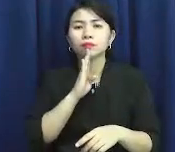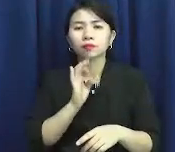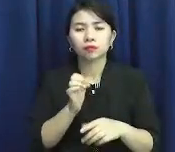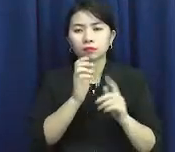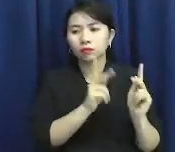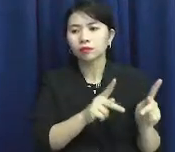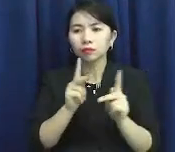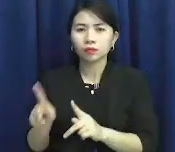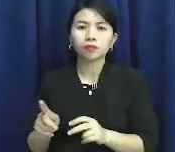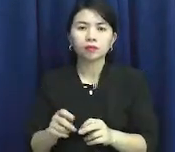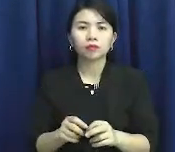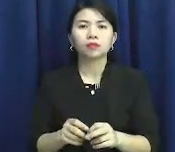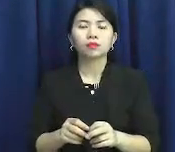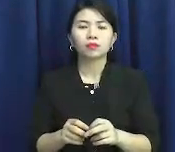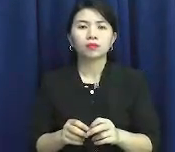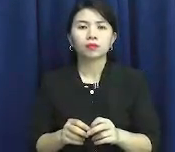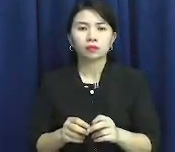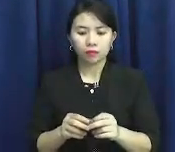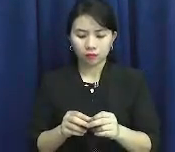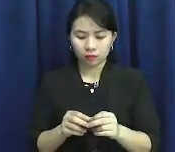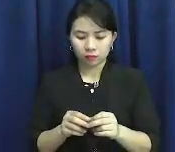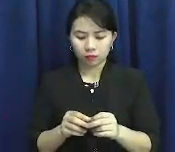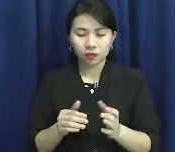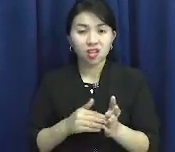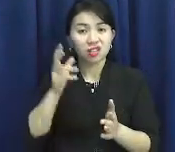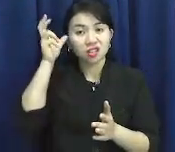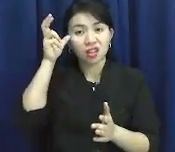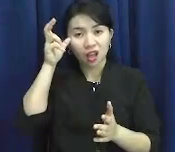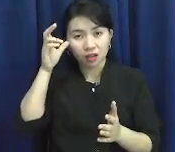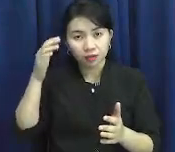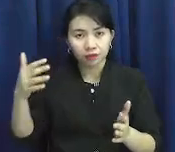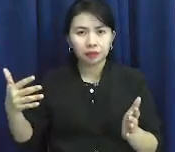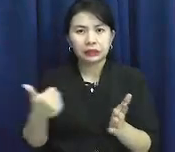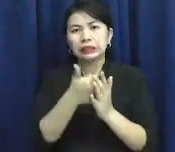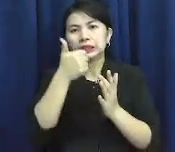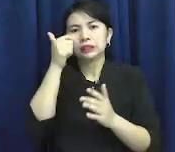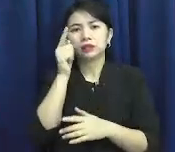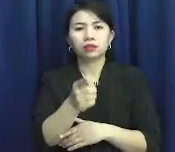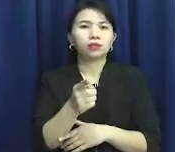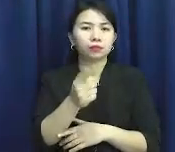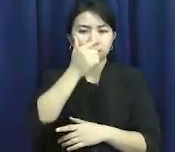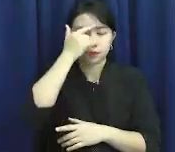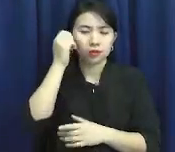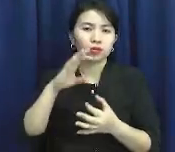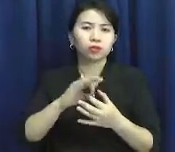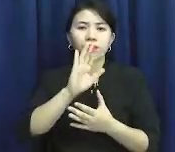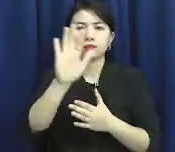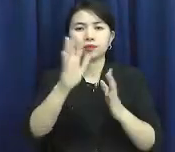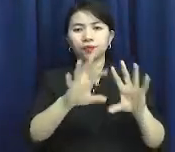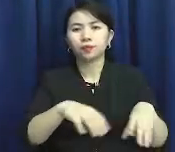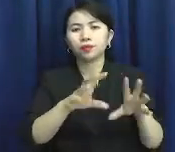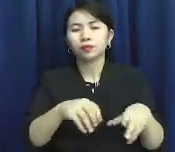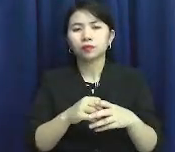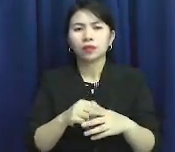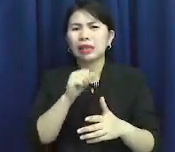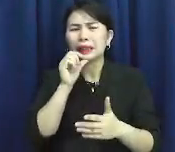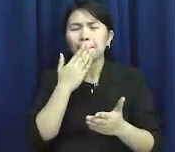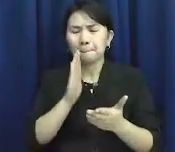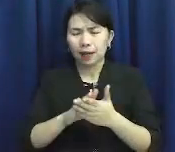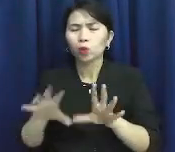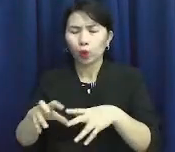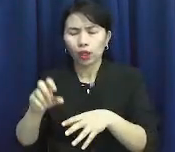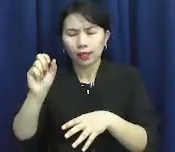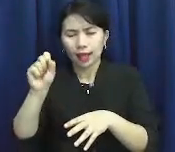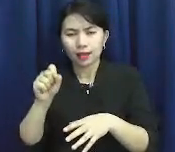Be prepared. Dahil, sasabihin ko sa'yo, lalapain kayo ng jablo dahil lang sa mga trabaho-trabaho na yan. Hindi masama magtrabaho. Walang